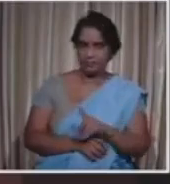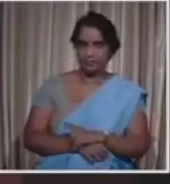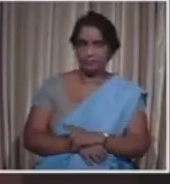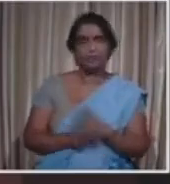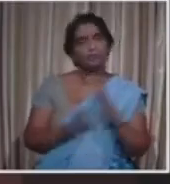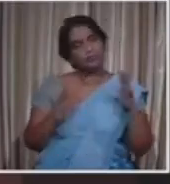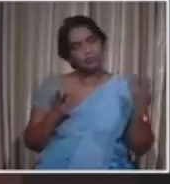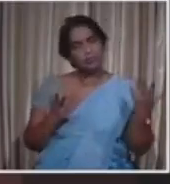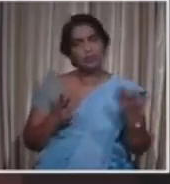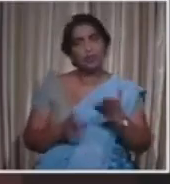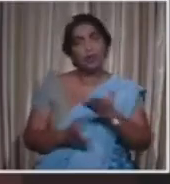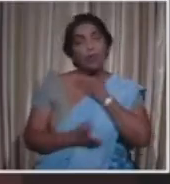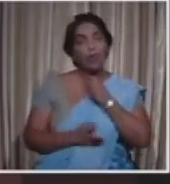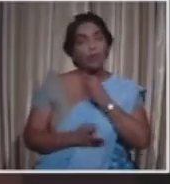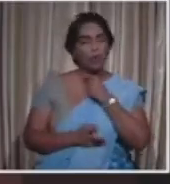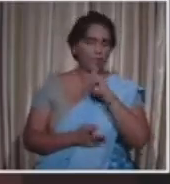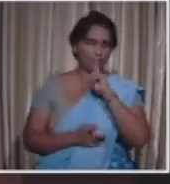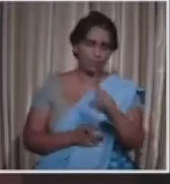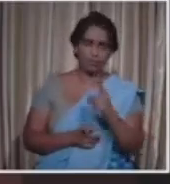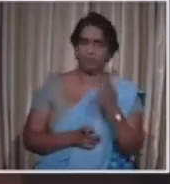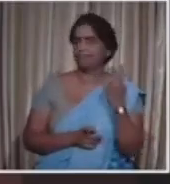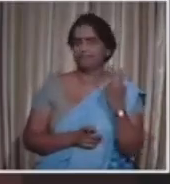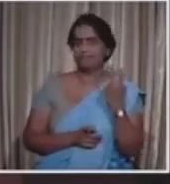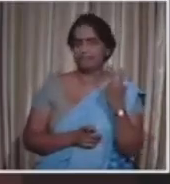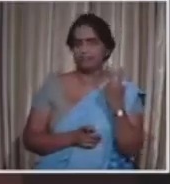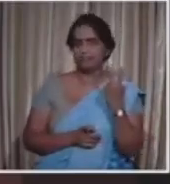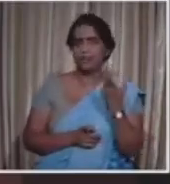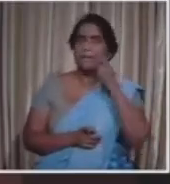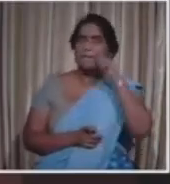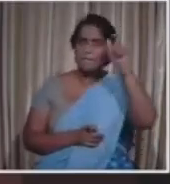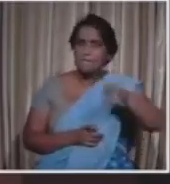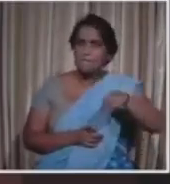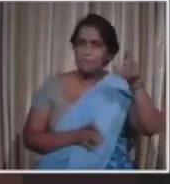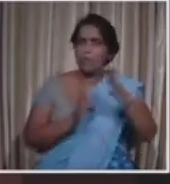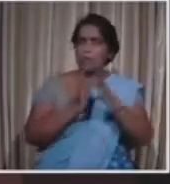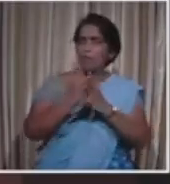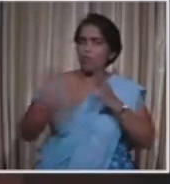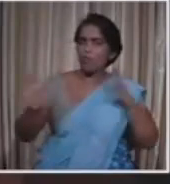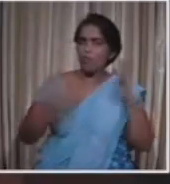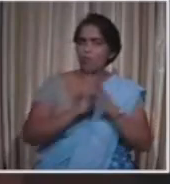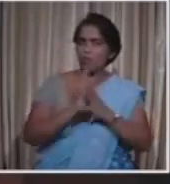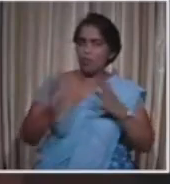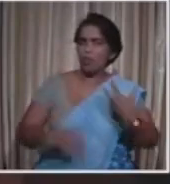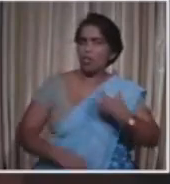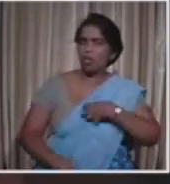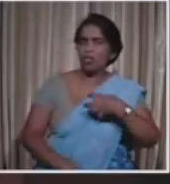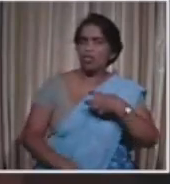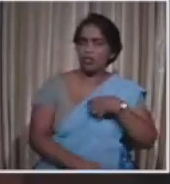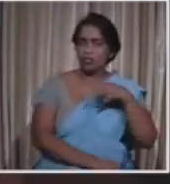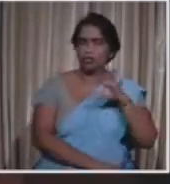එහෙම නැත්නම් අමු ටොම්පචයක් කිව්වා මේ මිනිස්සු පෝලිං වල දුක් විඳින මොහොතේ